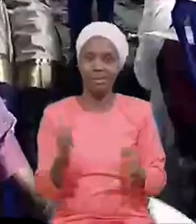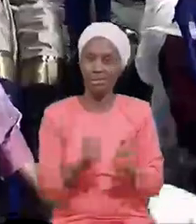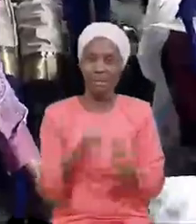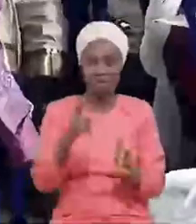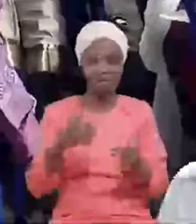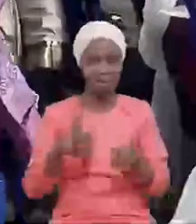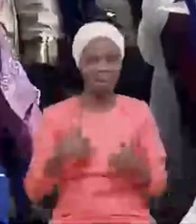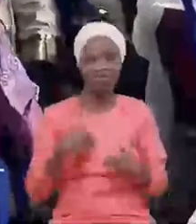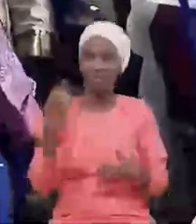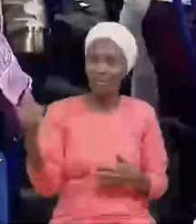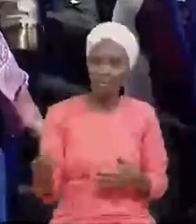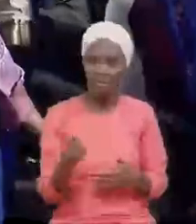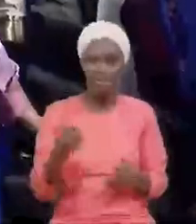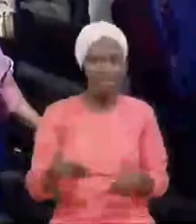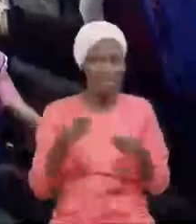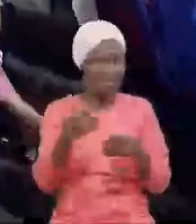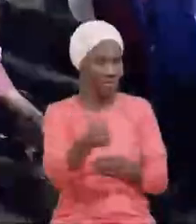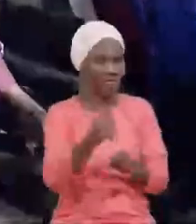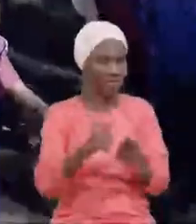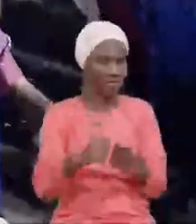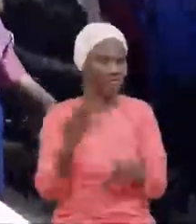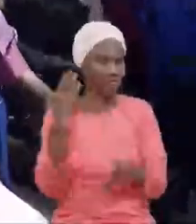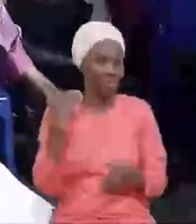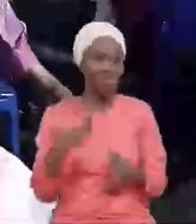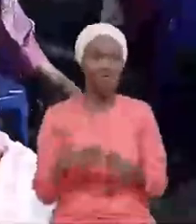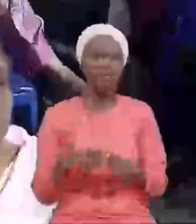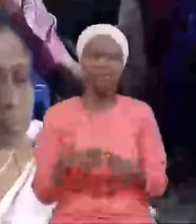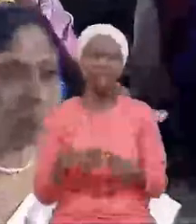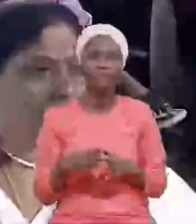plus que tout ce que vous êtes à donner,